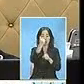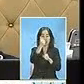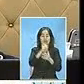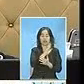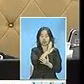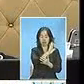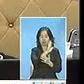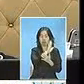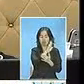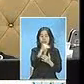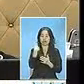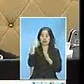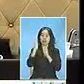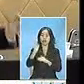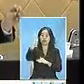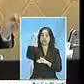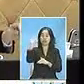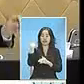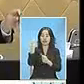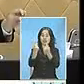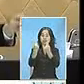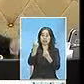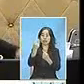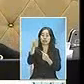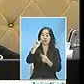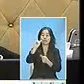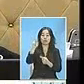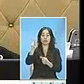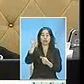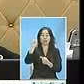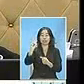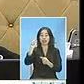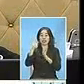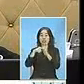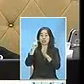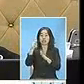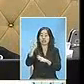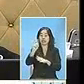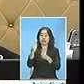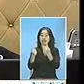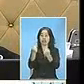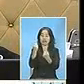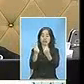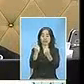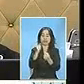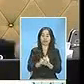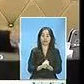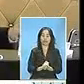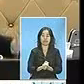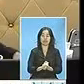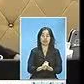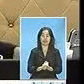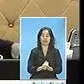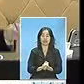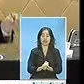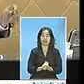นัยเดี๋ยวมีคนประท้วงเอาใครก่อนฮะเอาท่านยุคนหรือท่านฮะเอาท่านเรื่องอะไรเดี๋ยวทุกคนรู้ว่าผม